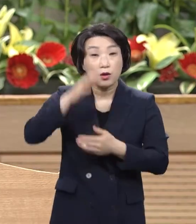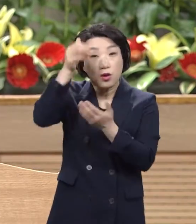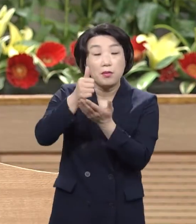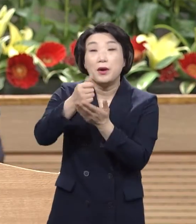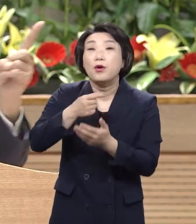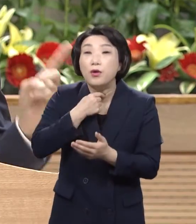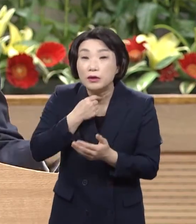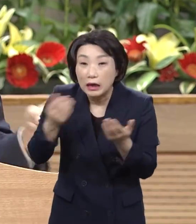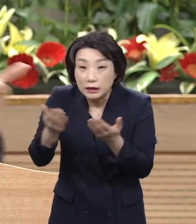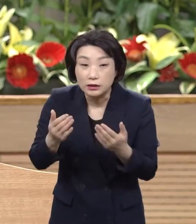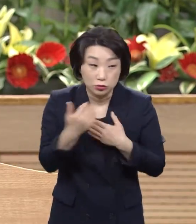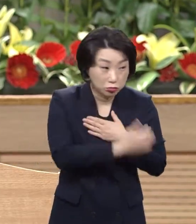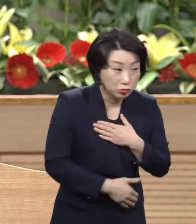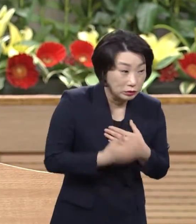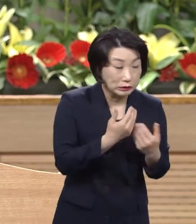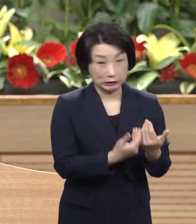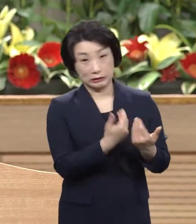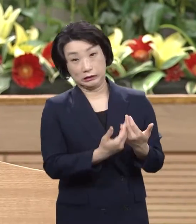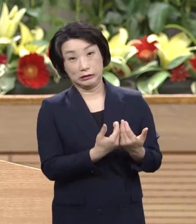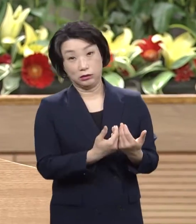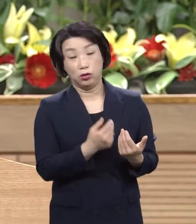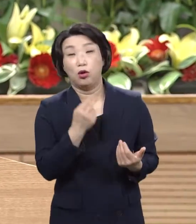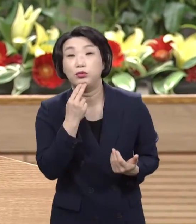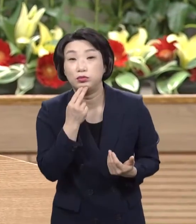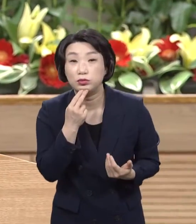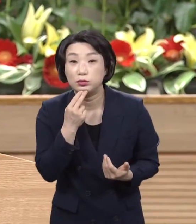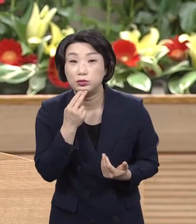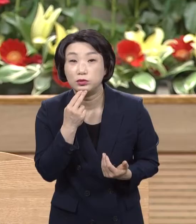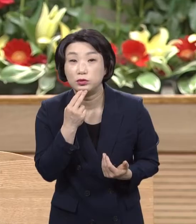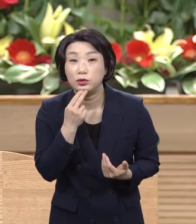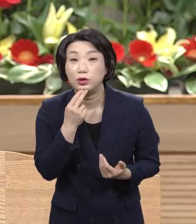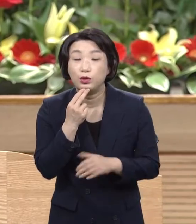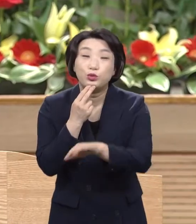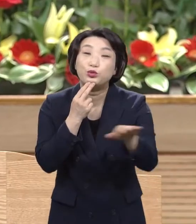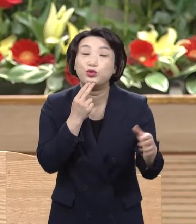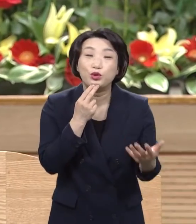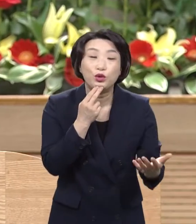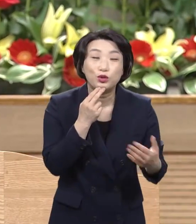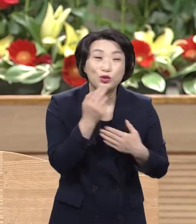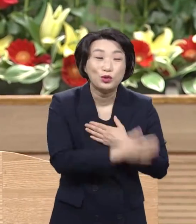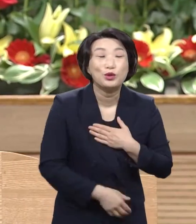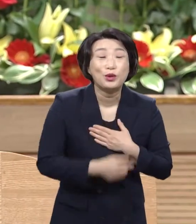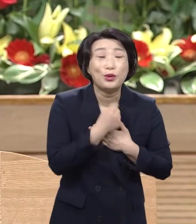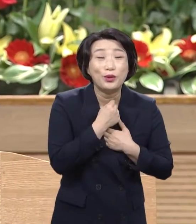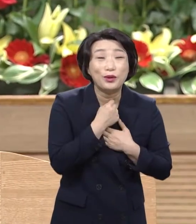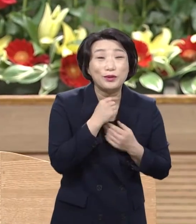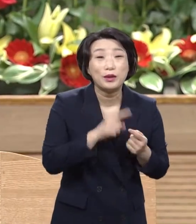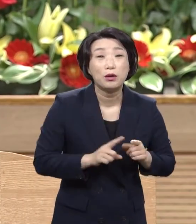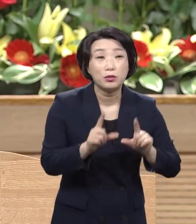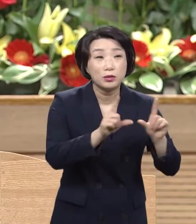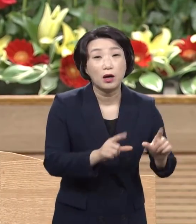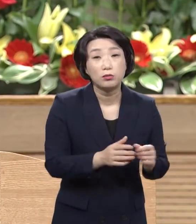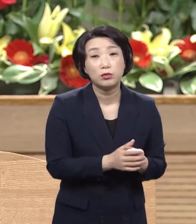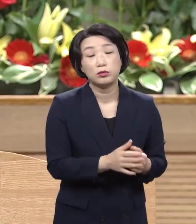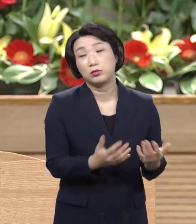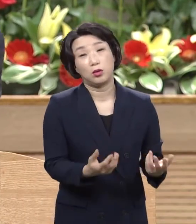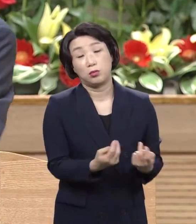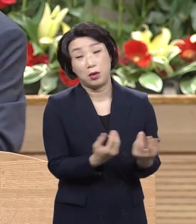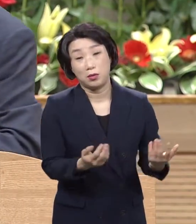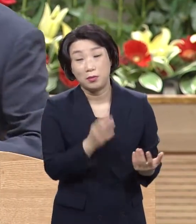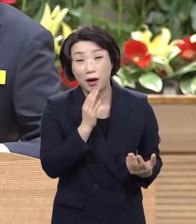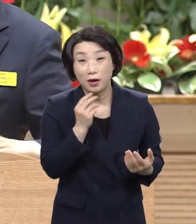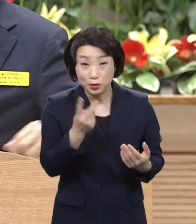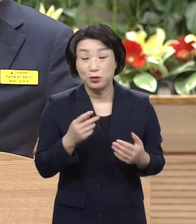성령의 소욕이 육신을 거스려 주지 않으면 우린 육신 때문에 살 길이 없는데, 또